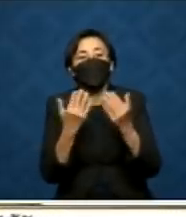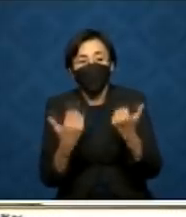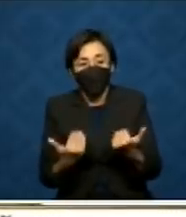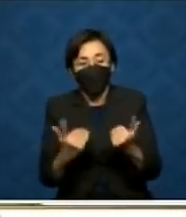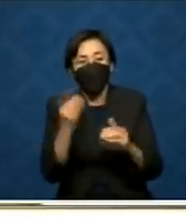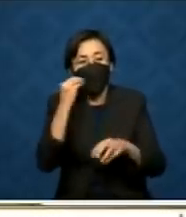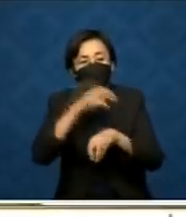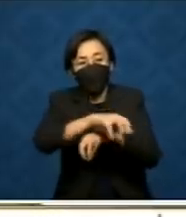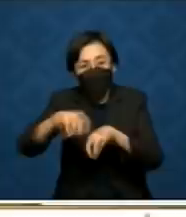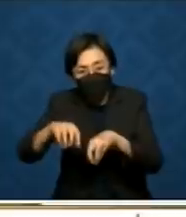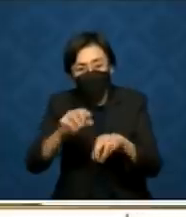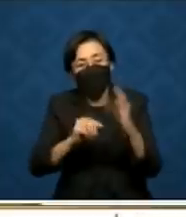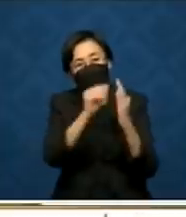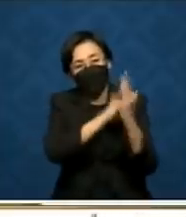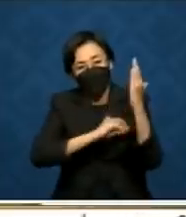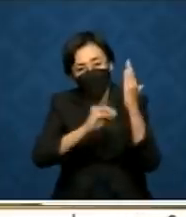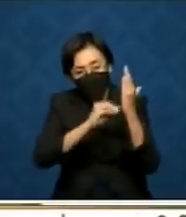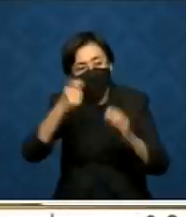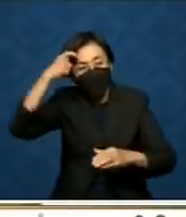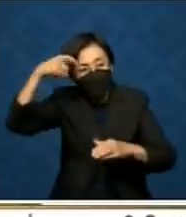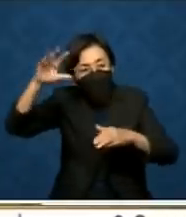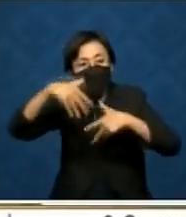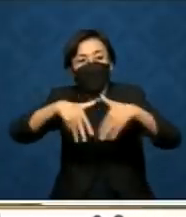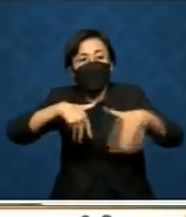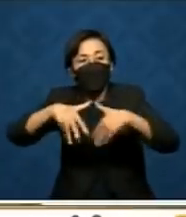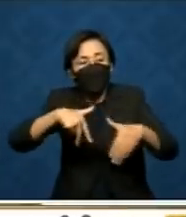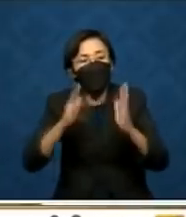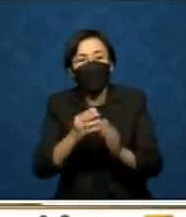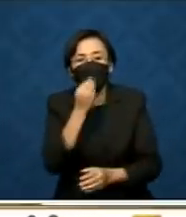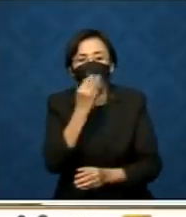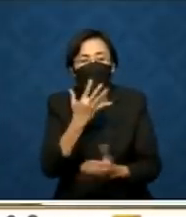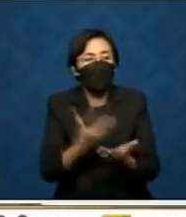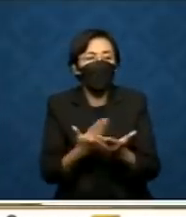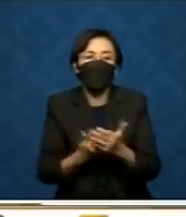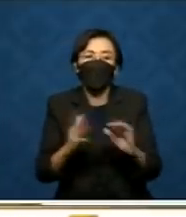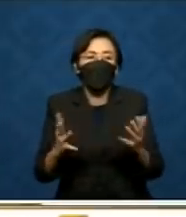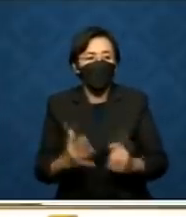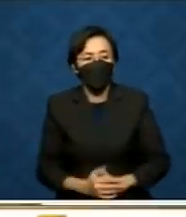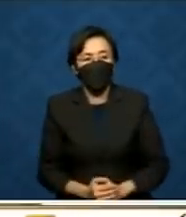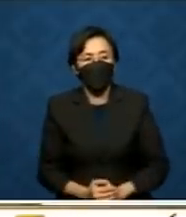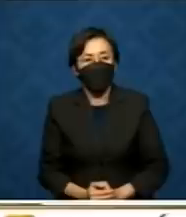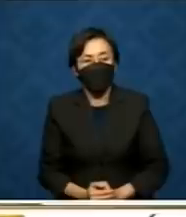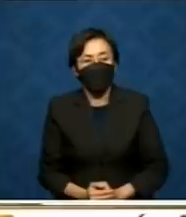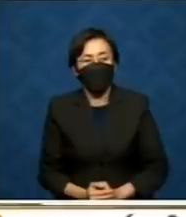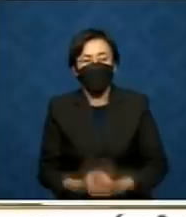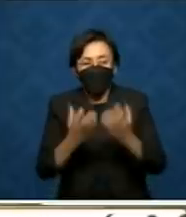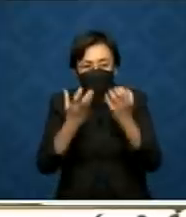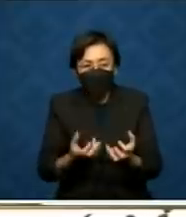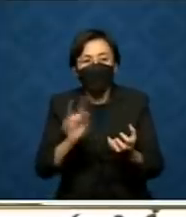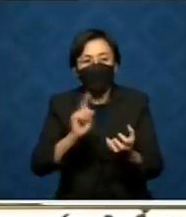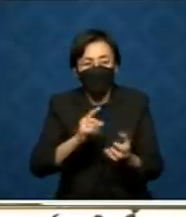นี้ตามหมู่บ้านจำจนระบบจำชุมชนนี่ไม่มีกินนะมาแล้วกลุ่มที่หนักก็คือ